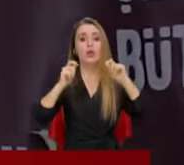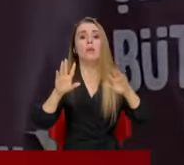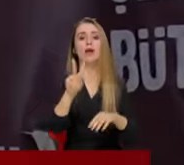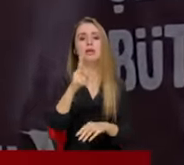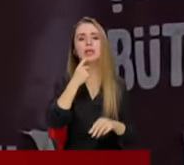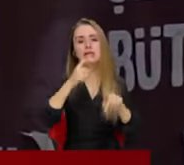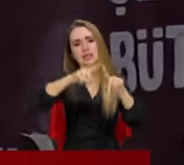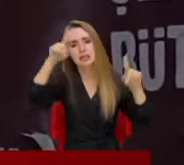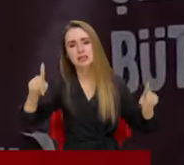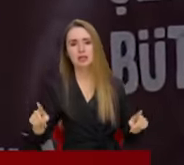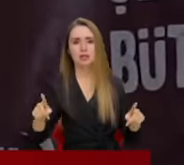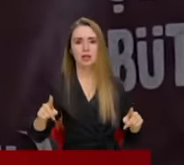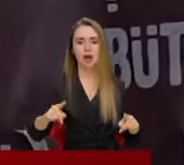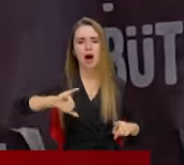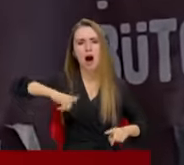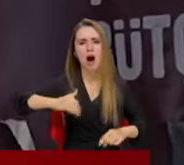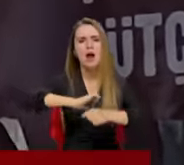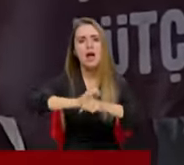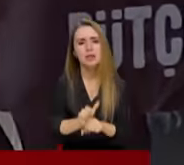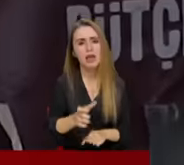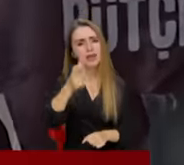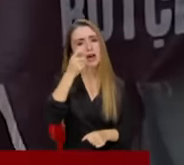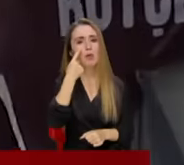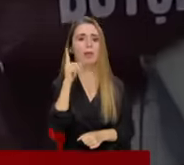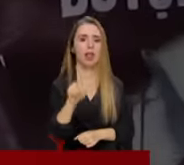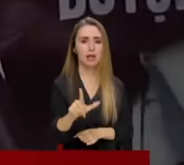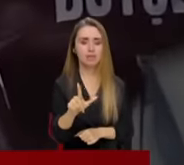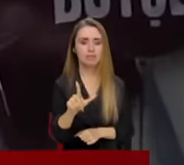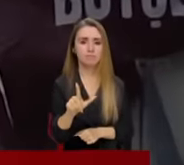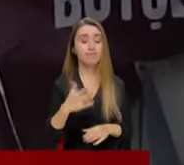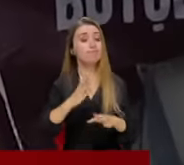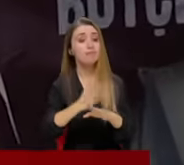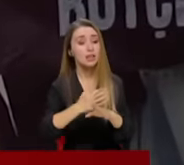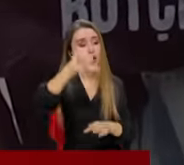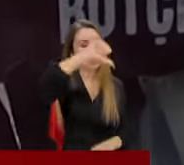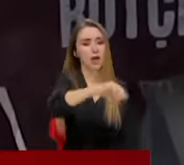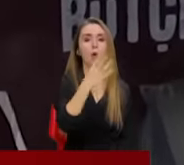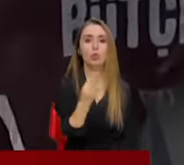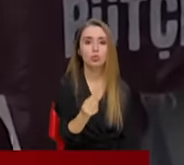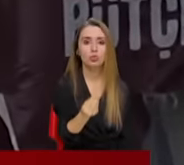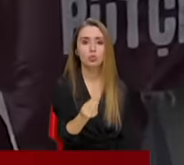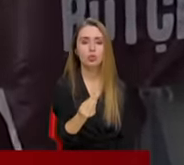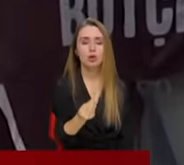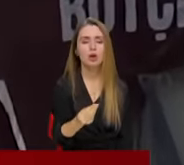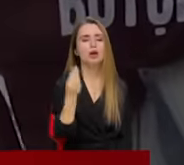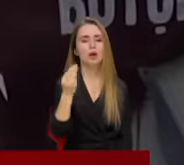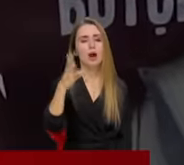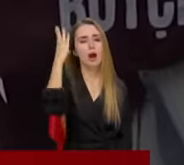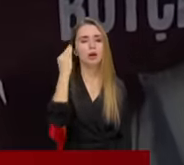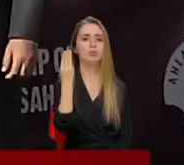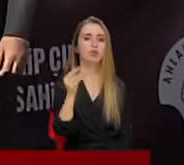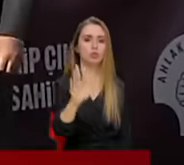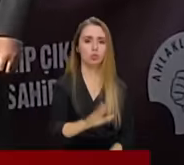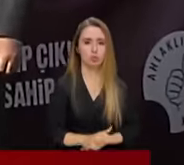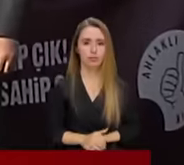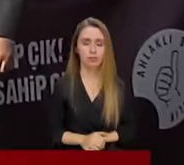20 senenin faturasına dikkatlice bir bakarsanız neden kaybettiğinizi çok iyi bir şekilde anlamış